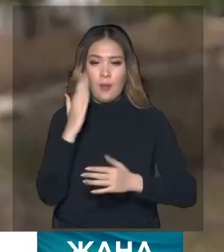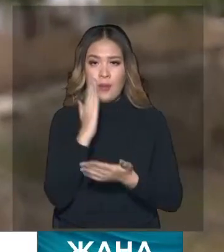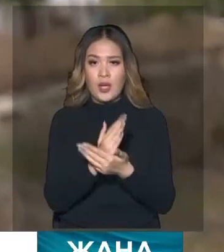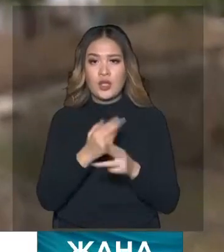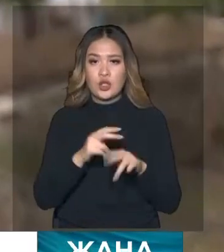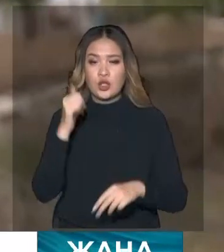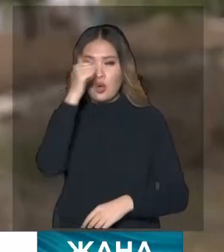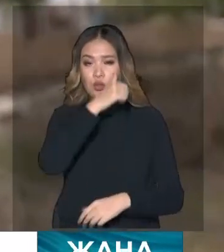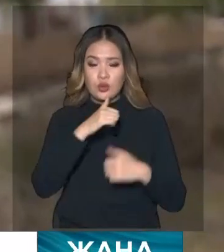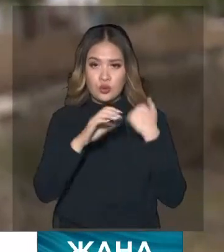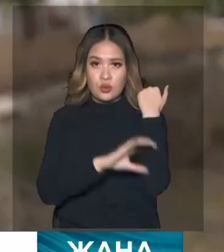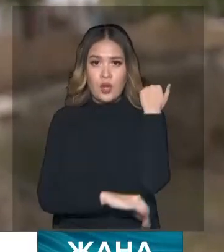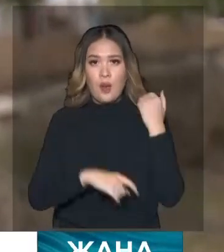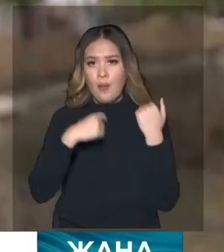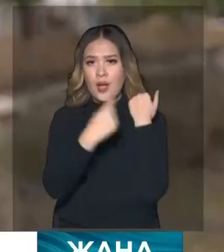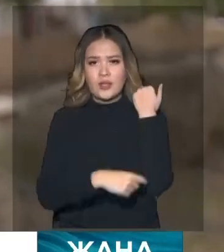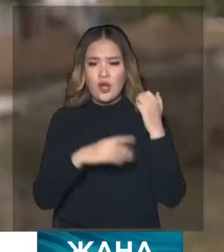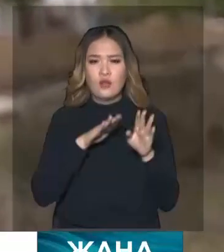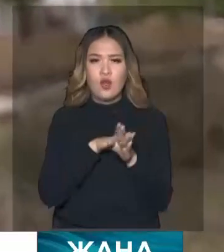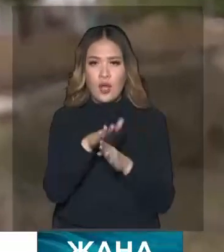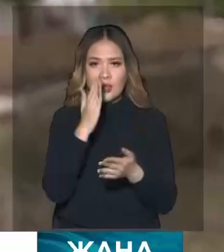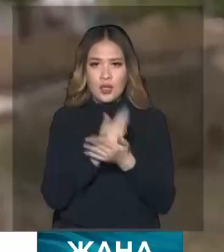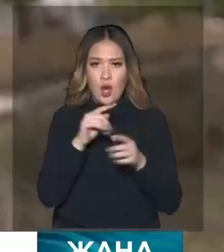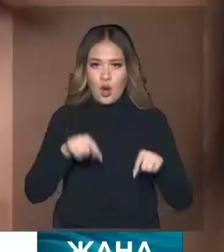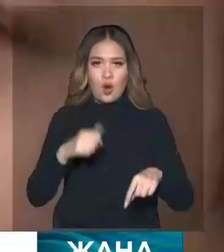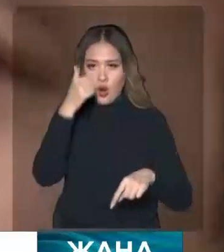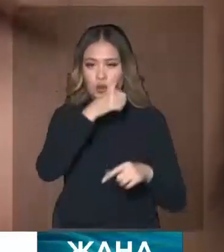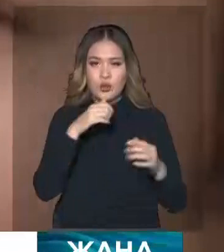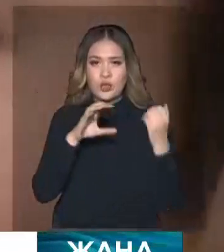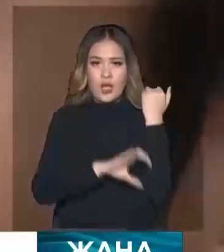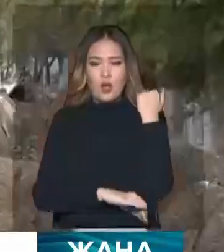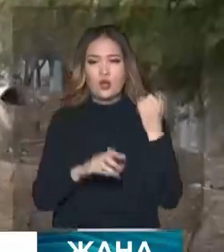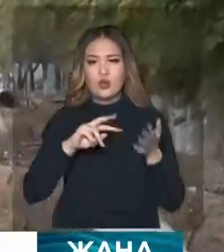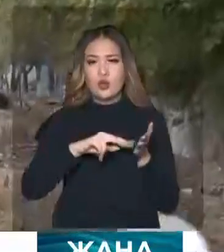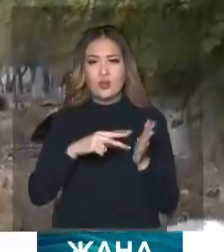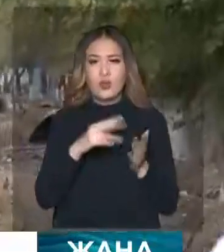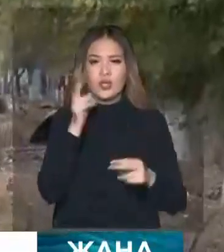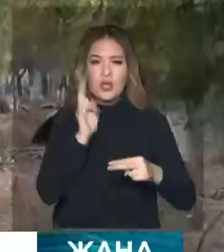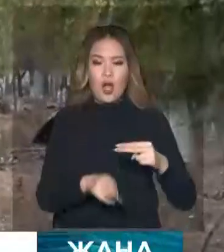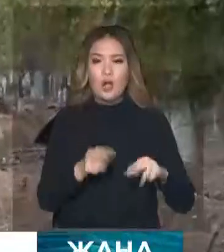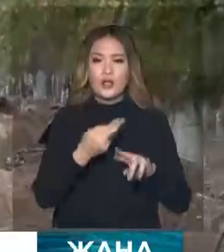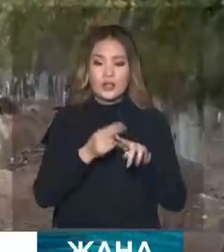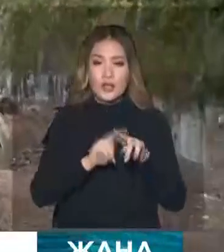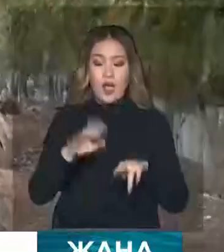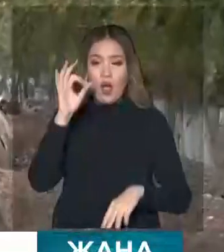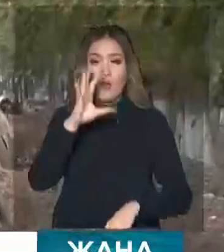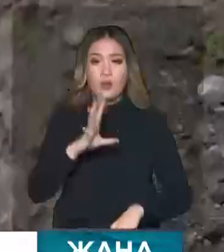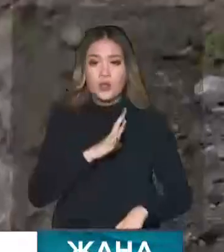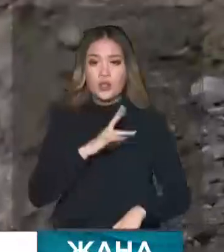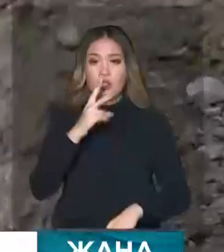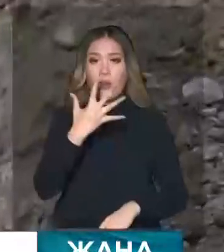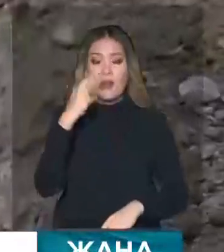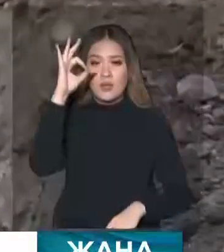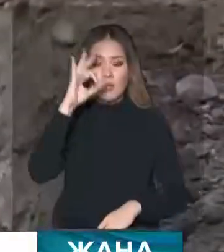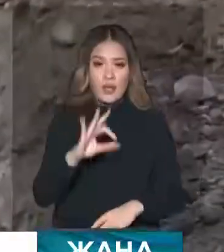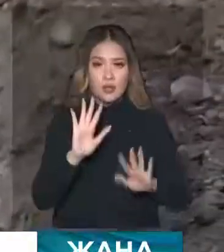жылдын соңунан калдырмай материал баары түгөл, осы жылдын соңунан калдырмай тапшырып кетүүгө жоспарлап отурук. Мердигерлердин маалыметинше жумуштун 25%